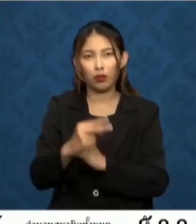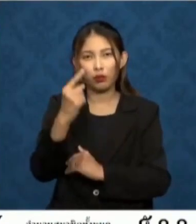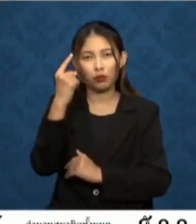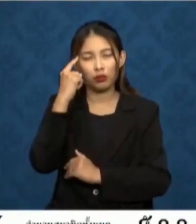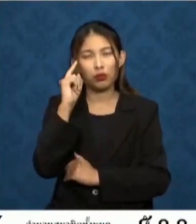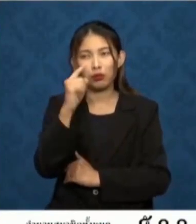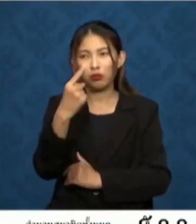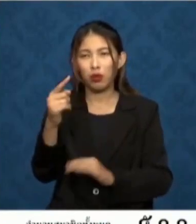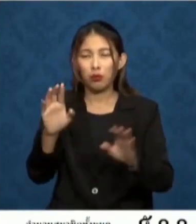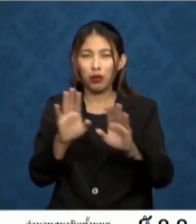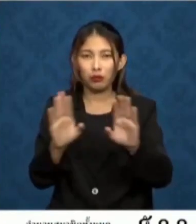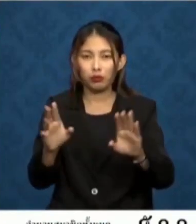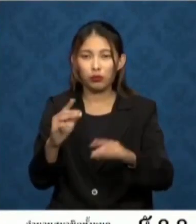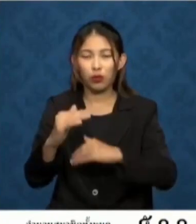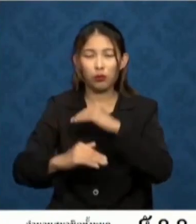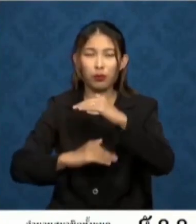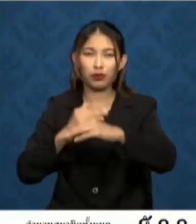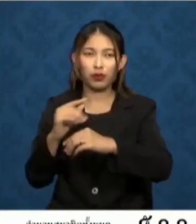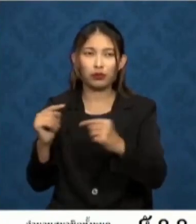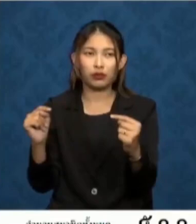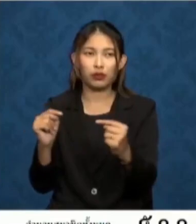องใหม่ๆต่อการพัฒนา